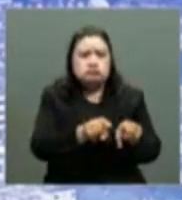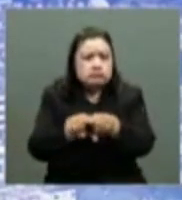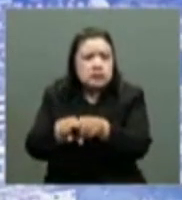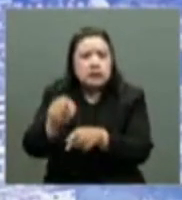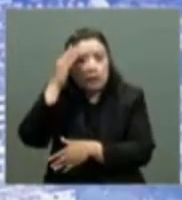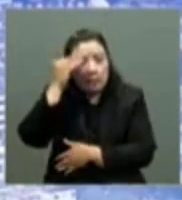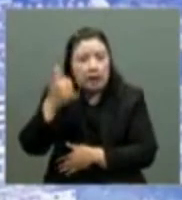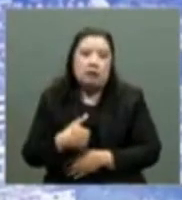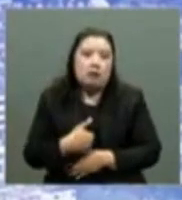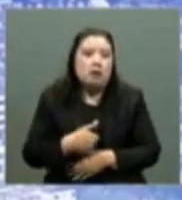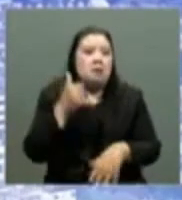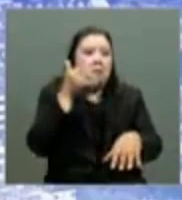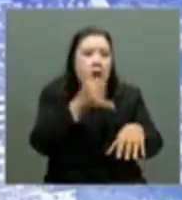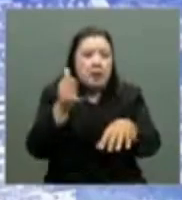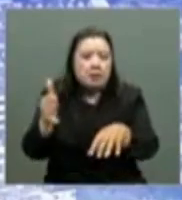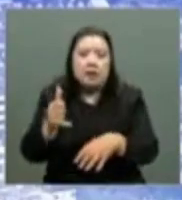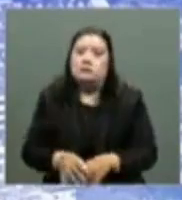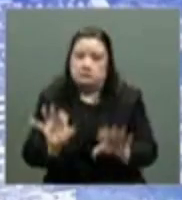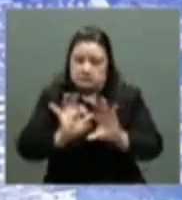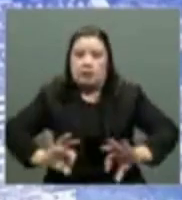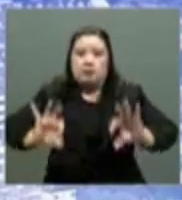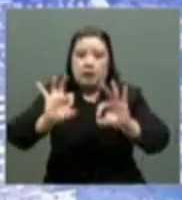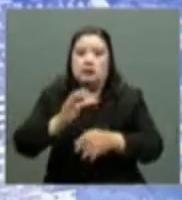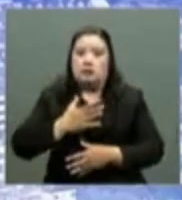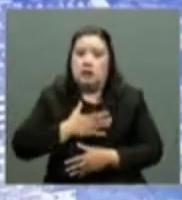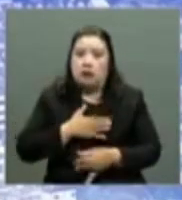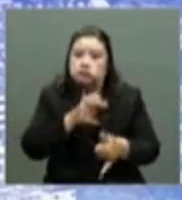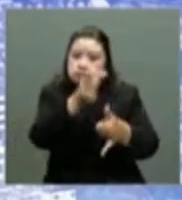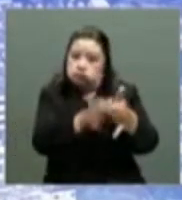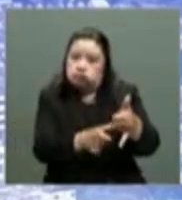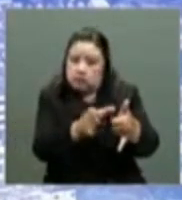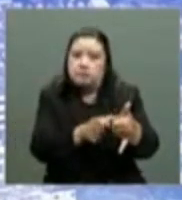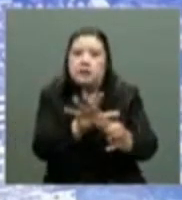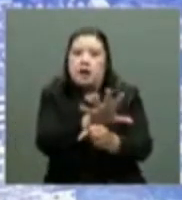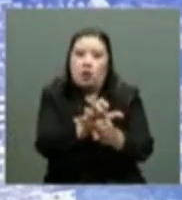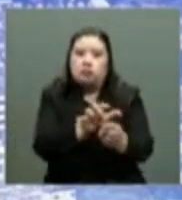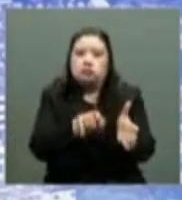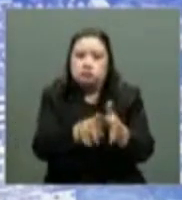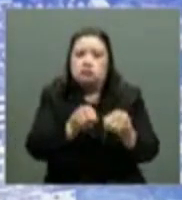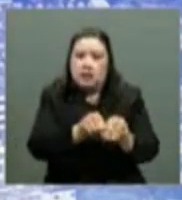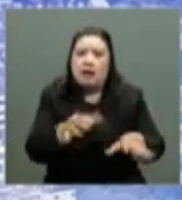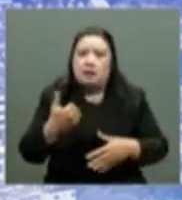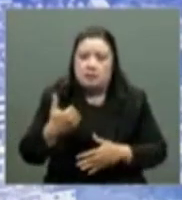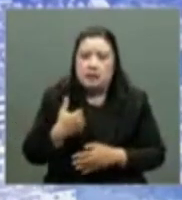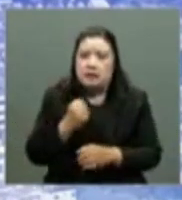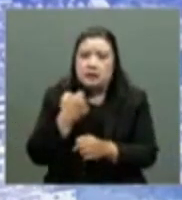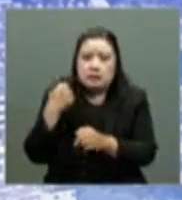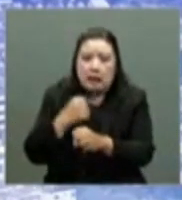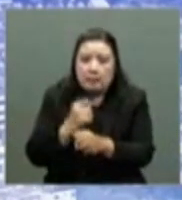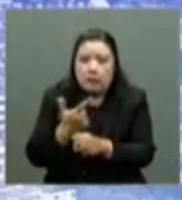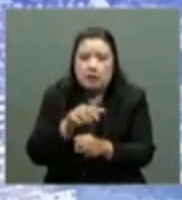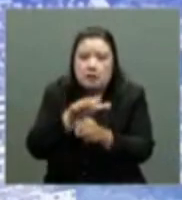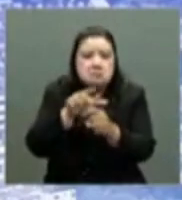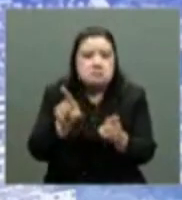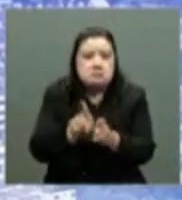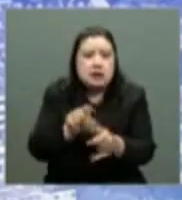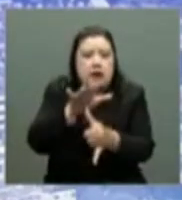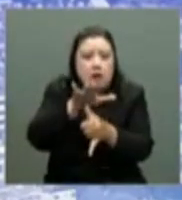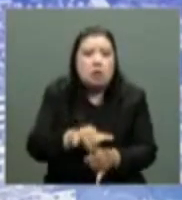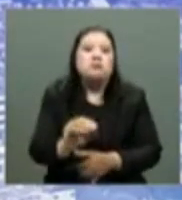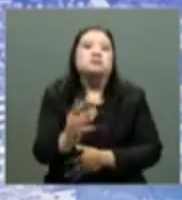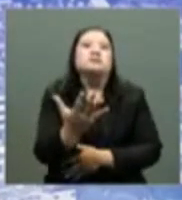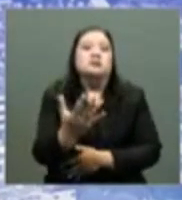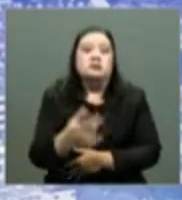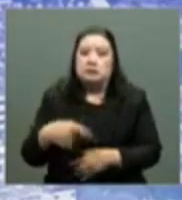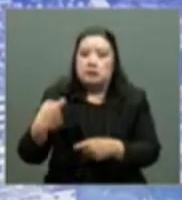ไปต่างๆเหล่านี้คนนี่แหละฮะเป็นพาหะโรคแล้วก็ทำให้การควบคุมโรคไม่ประสบความสำเร็จเพราะฉะนั้นญี่ปุ่นเค